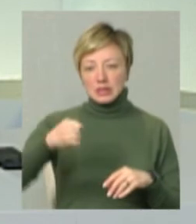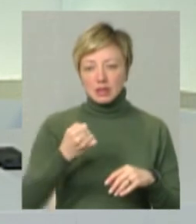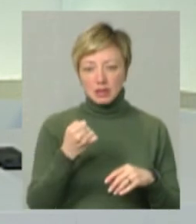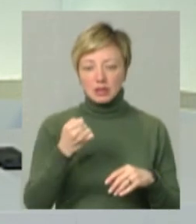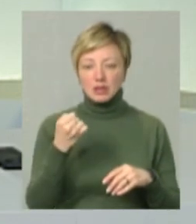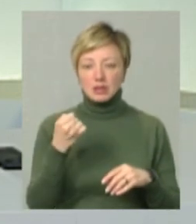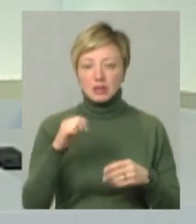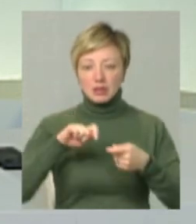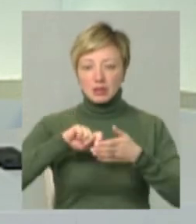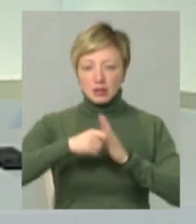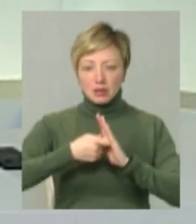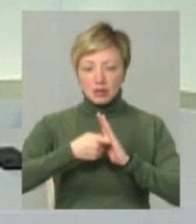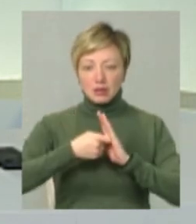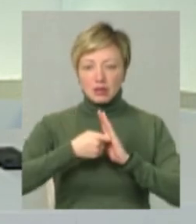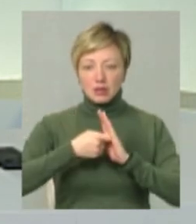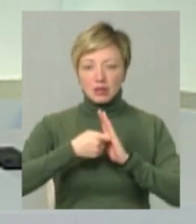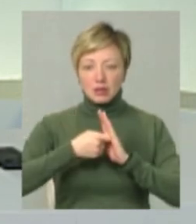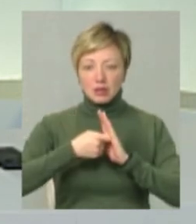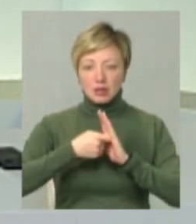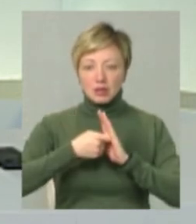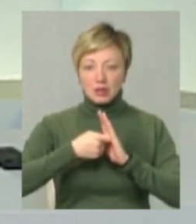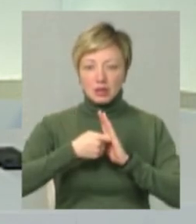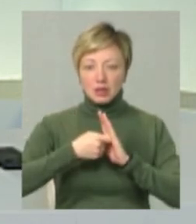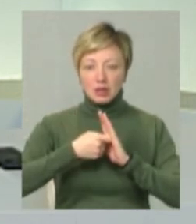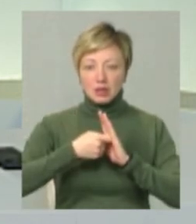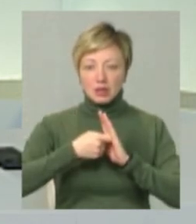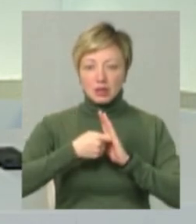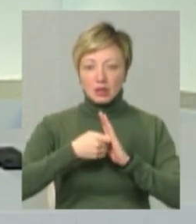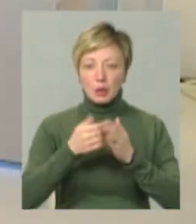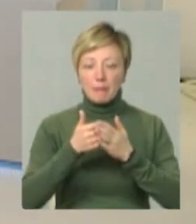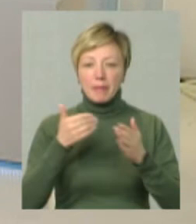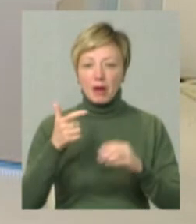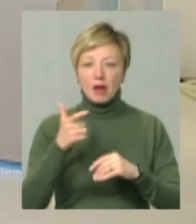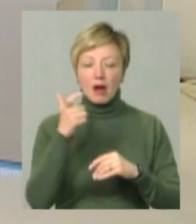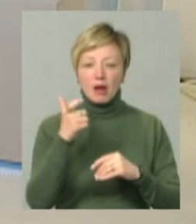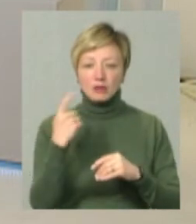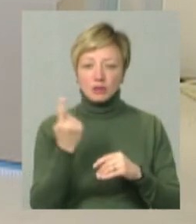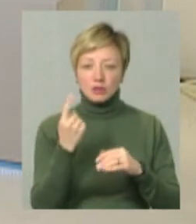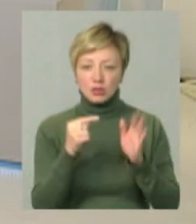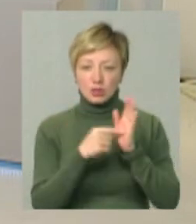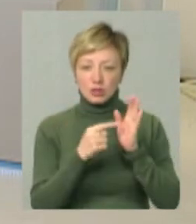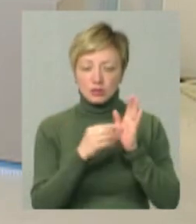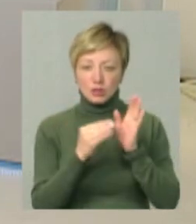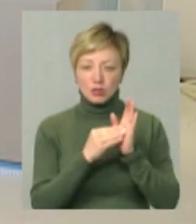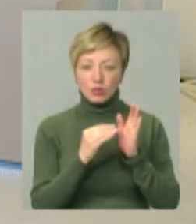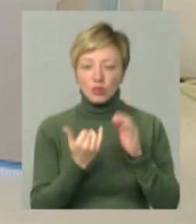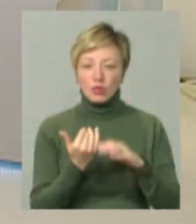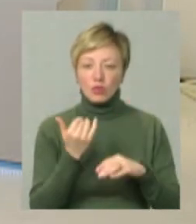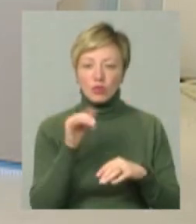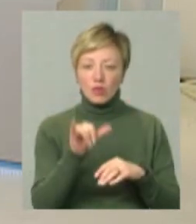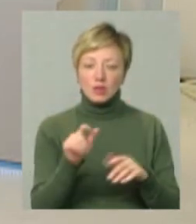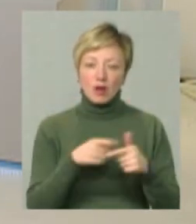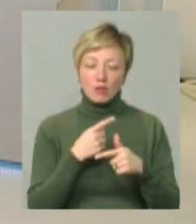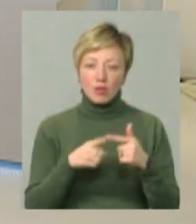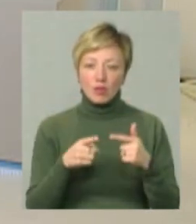вентилі. Зауважу, що вентилі закриваються перед газовим лічильником, який встановлений у вас в